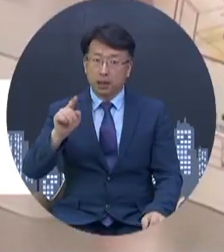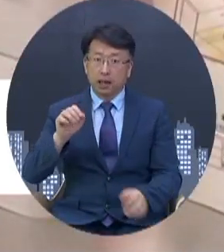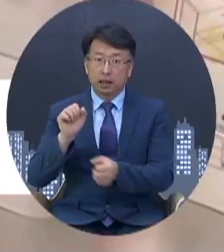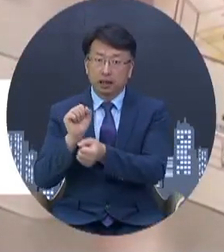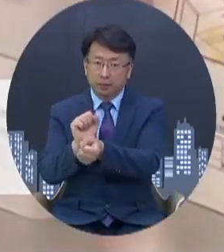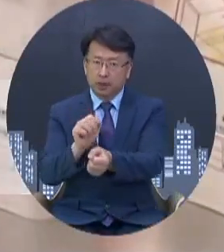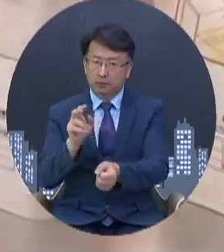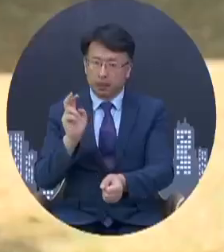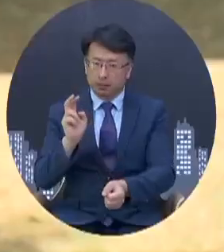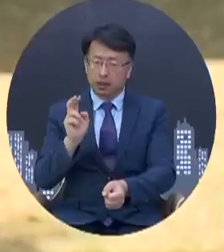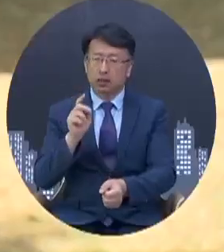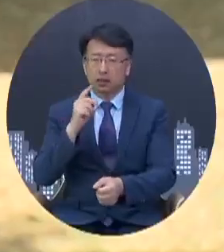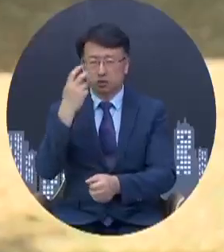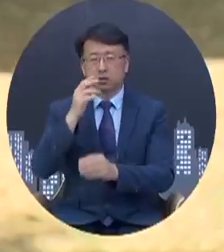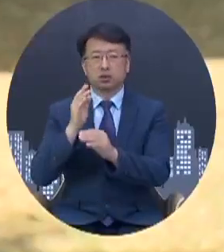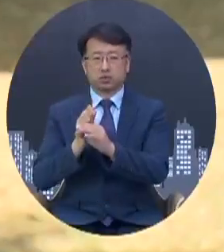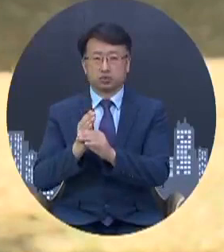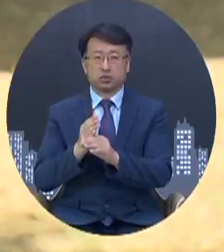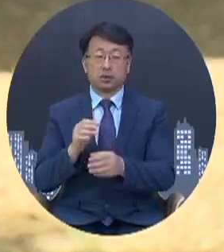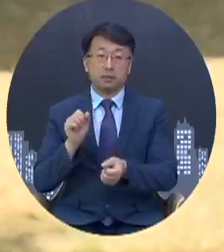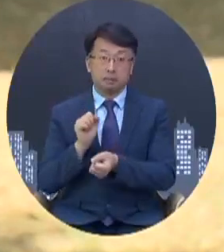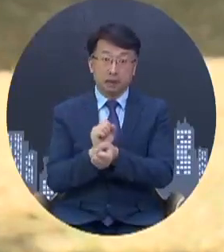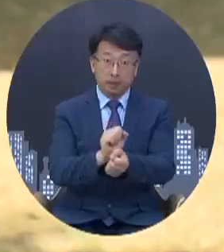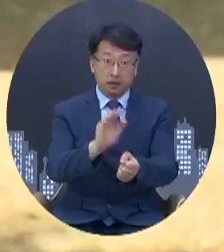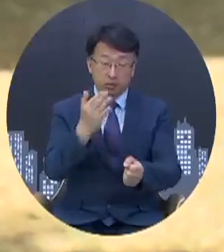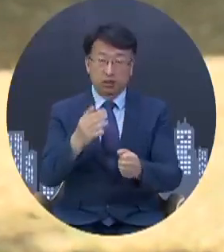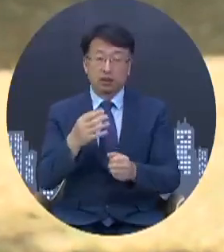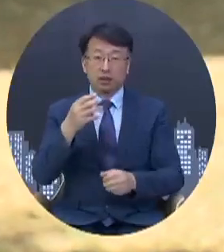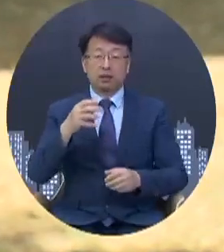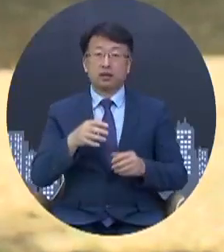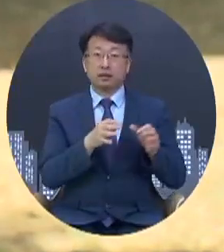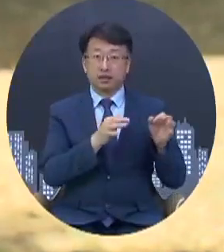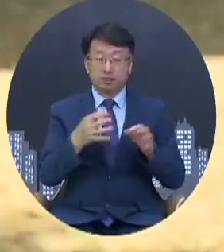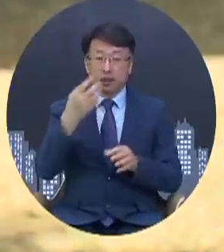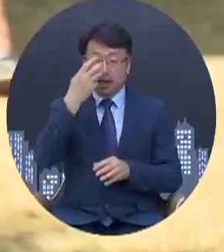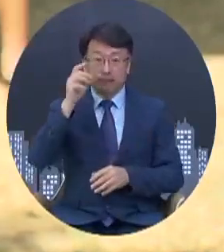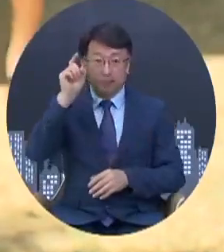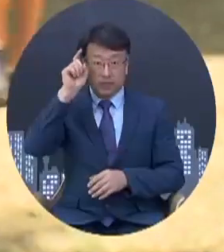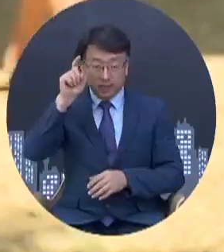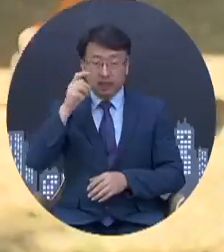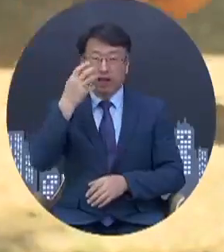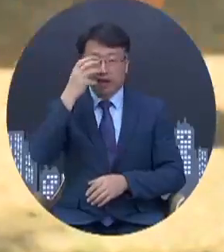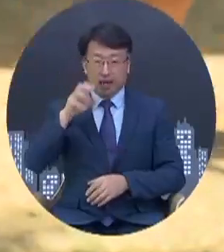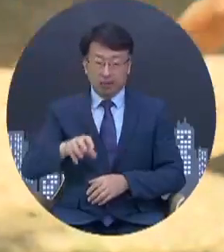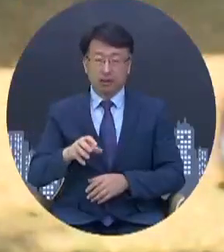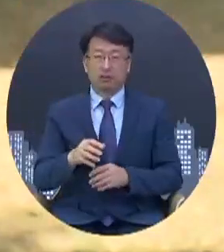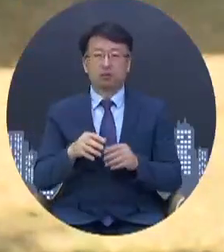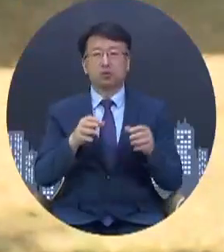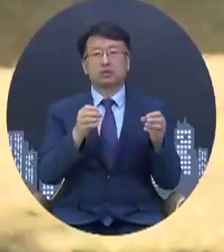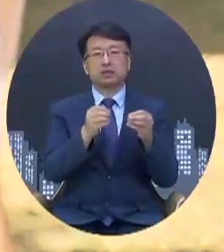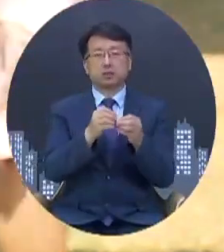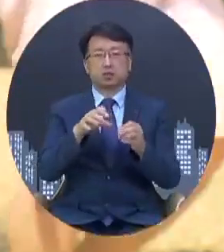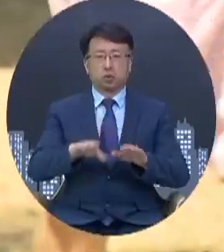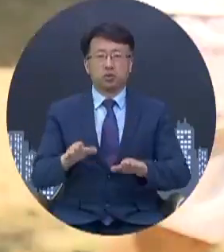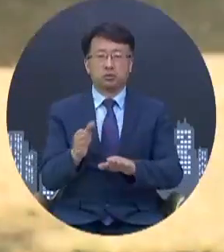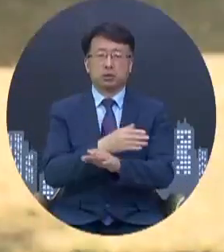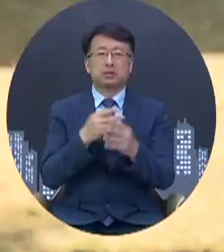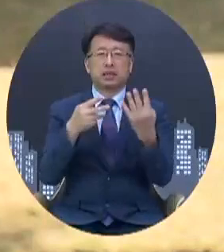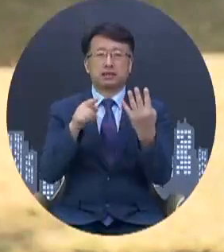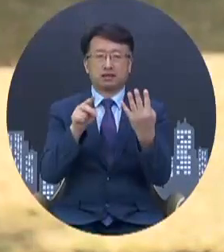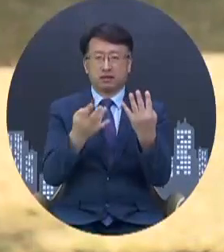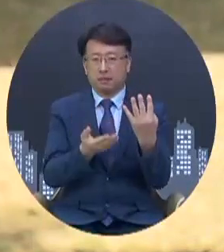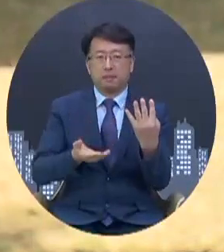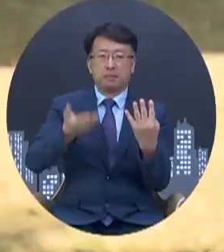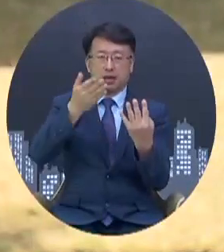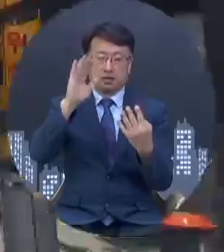중입니다. 확진자가 늘면서 김해시와 함안, 함양군에 이어 창원시의 사회적 거리 두기도 오늘부터